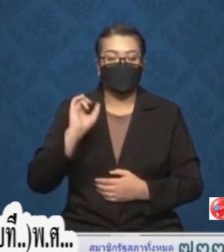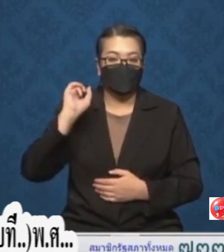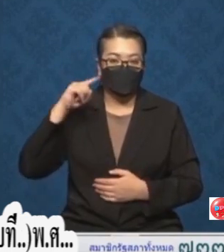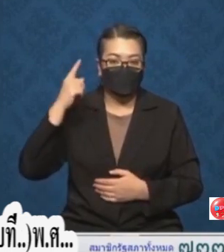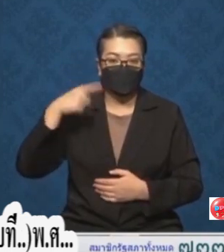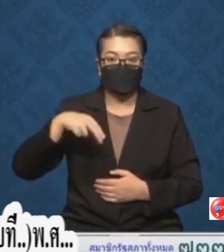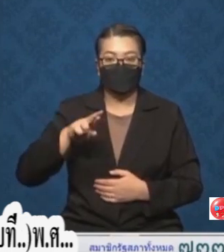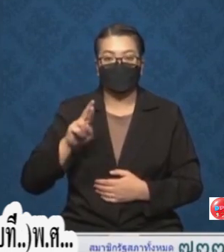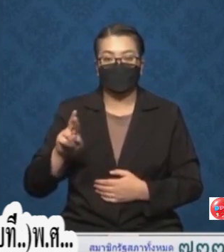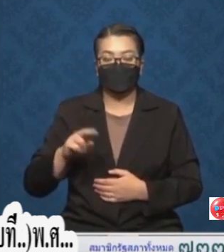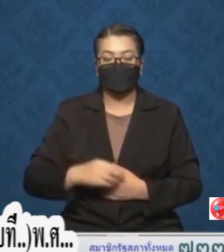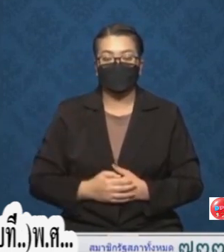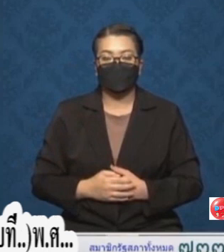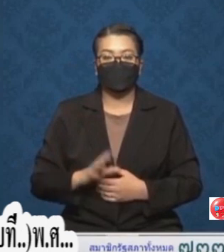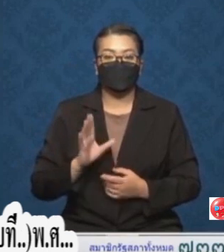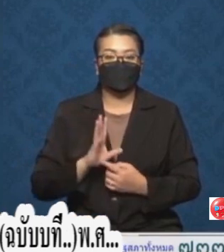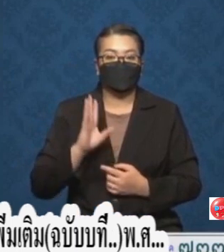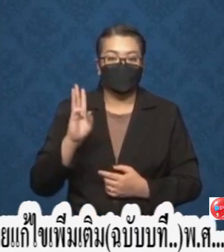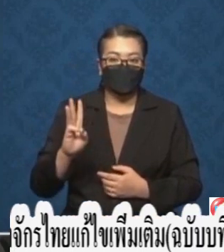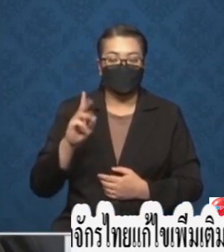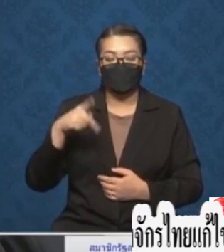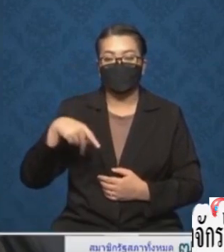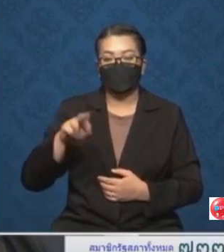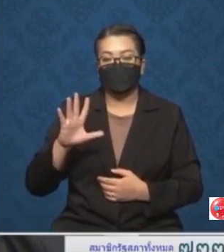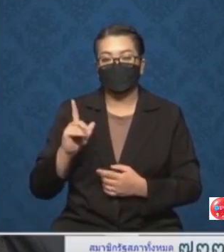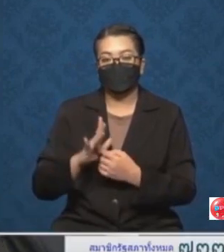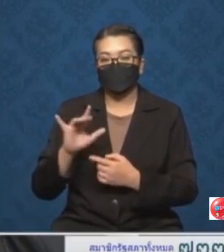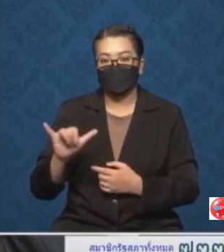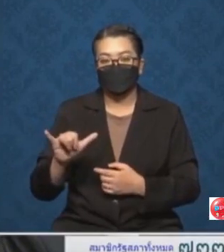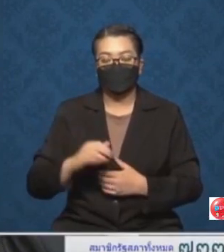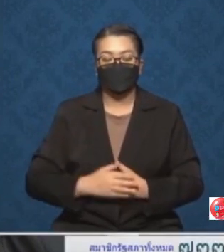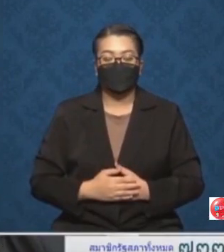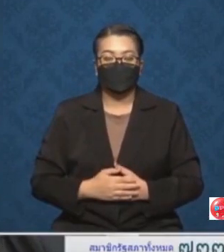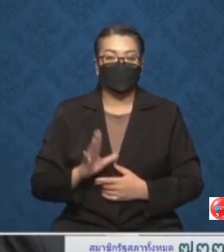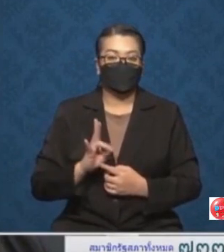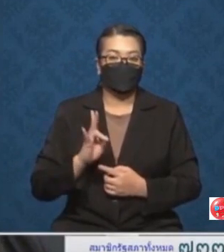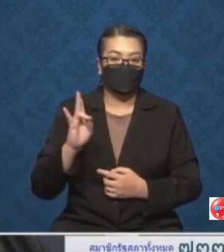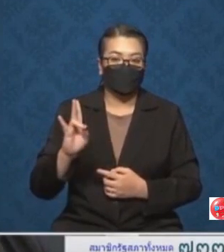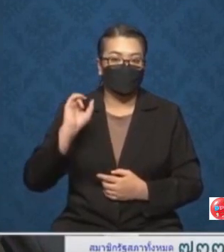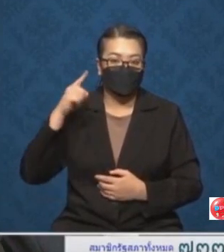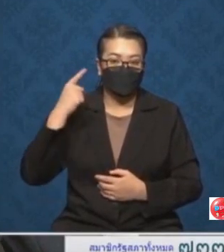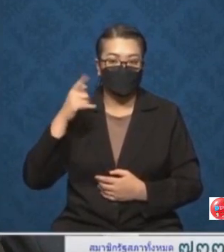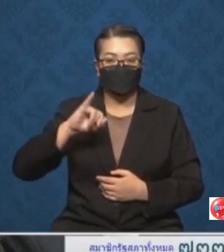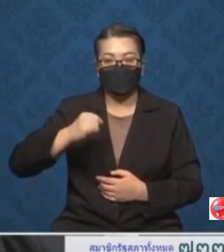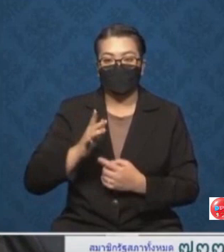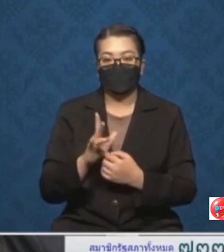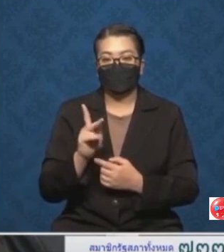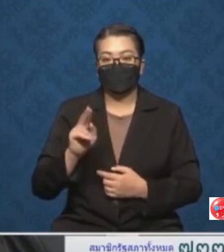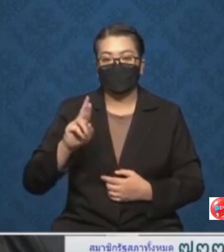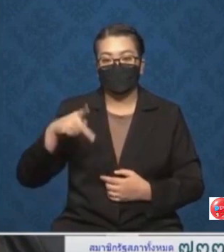กุลนาศิริ 6. นายพรชัยตระกูลวรานนท์ 7. นายจักรพันธ์พรนิมิ